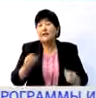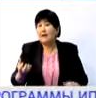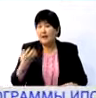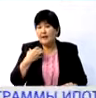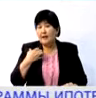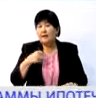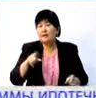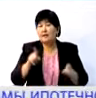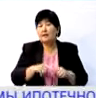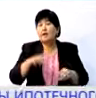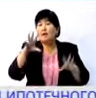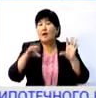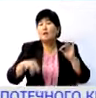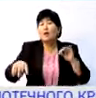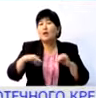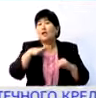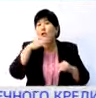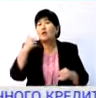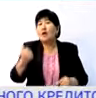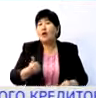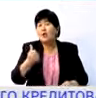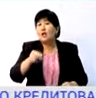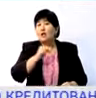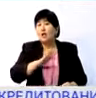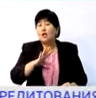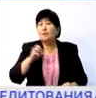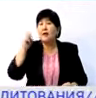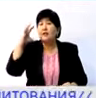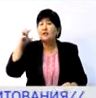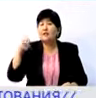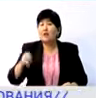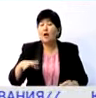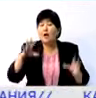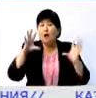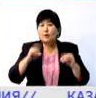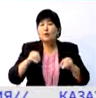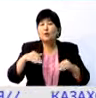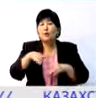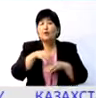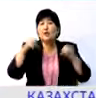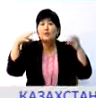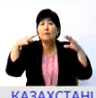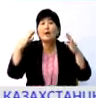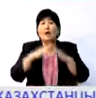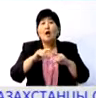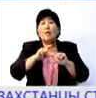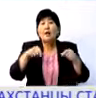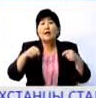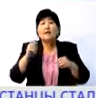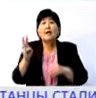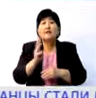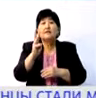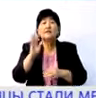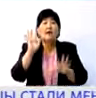Кызылорде обесточивали целые районы на несколько часов. Не работали светофоры, отключали уличные фонари и дома. В магазинах свечи на